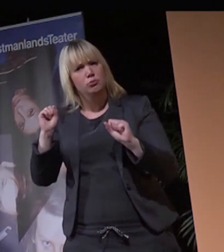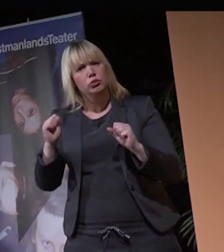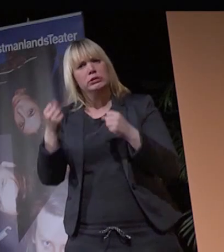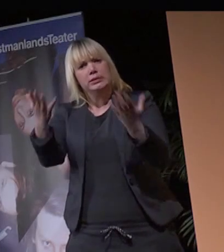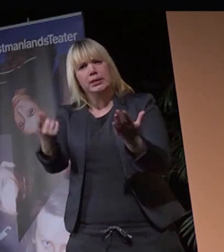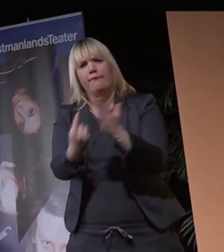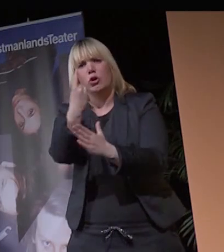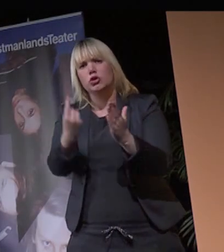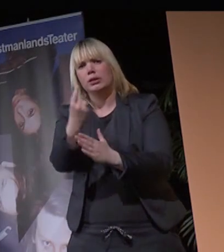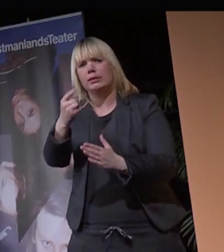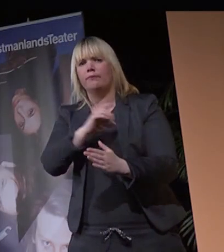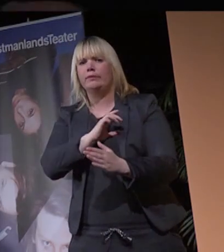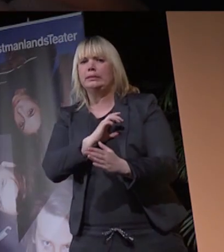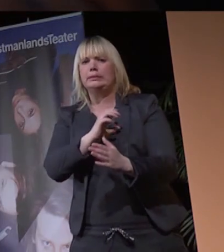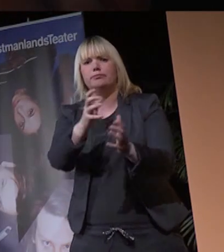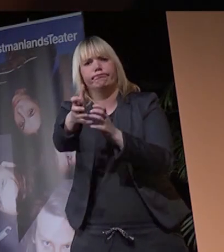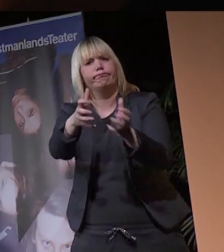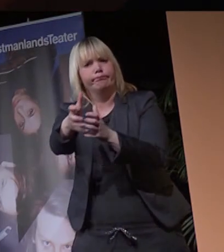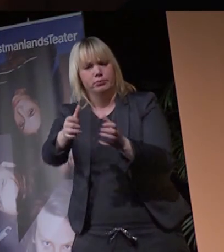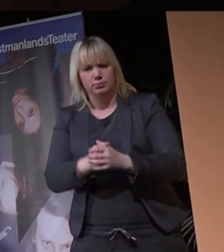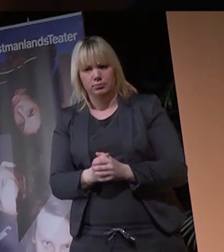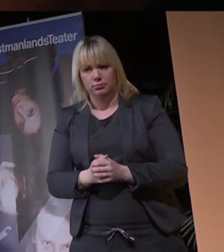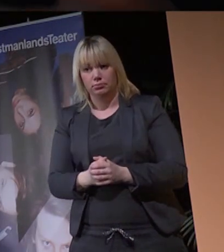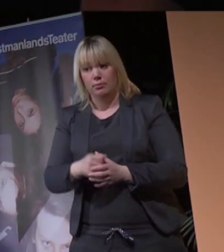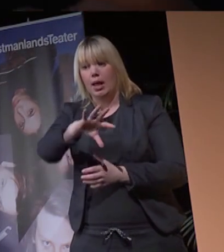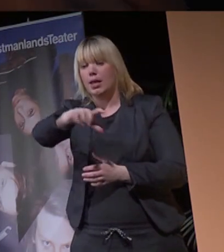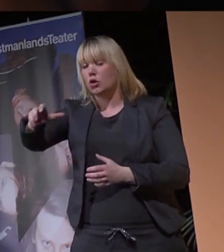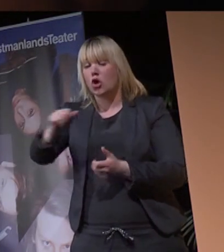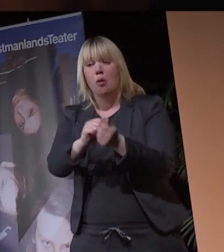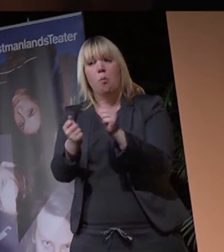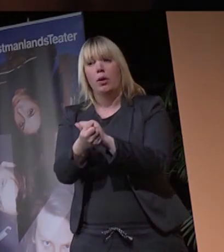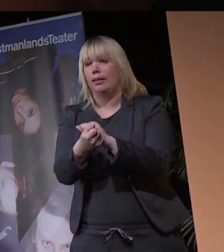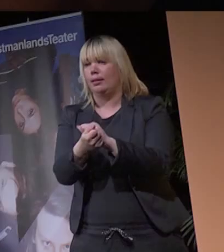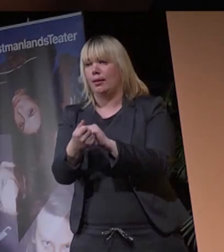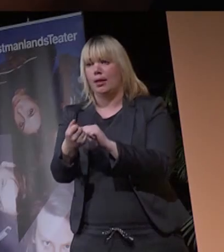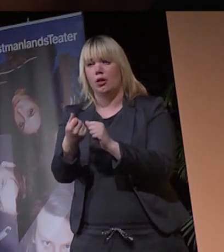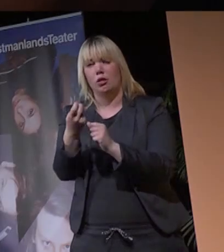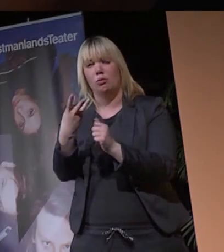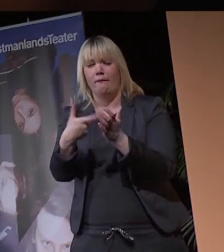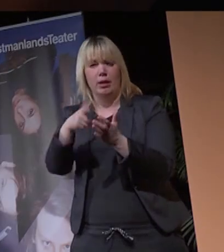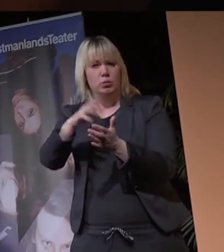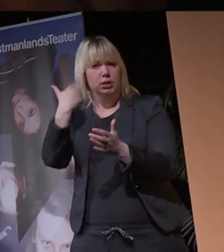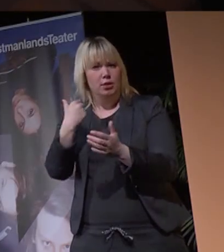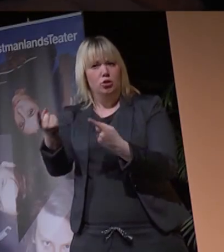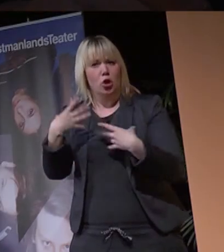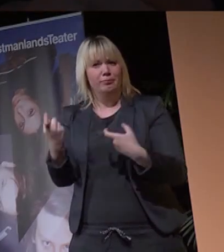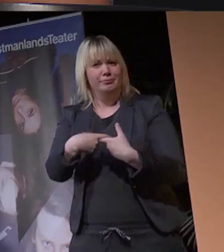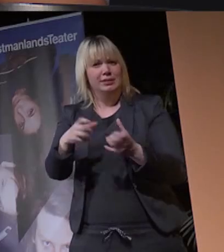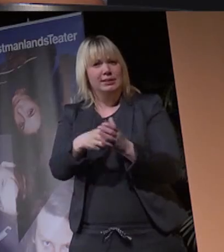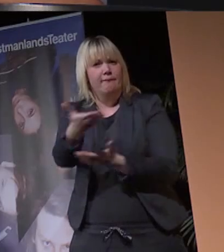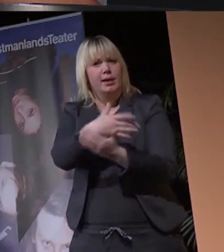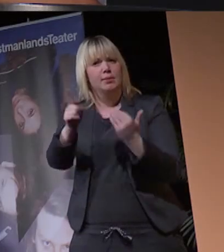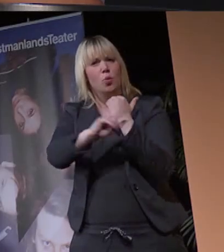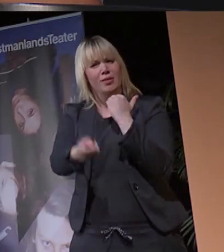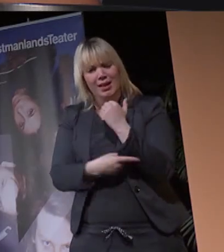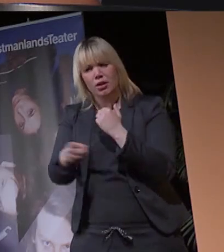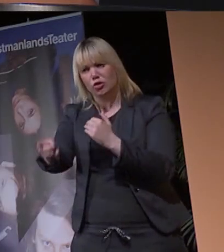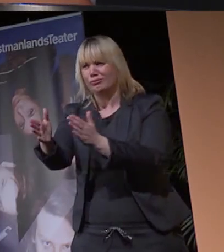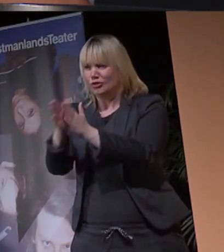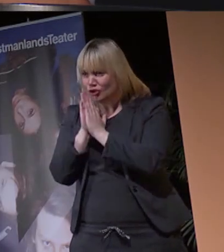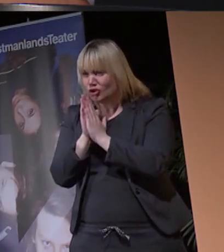till utrymme. Mm. Och det var ju också det som regionalpolitikerna sa till mig för några veckor sedan kring samverkansmodellen. Alltså lita på oss.